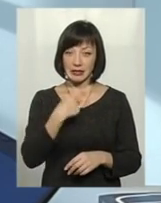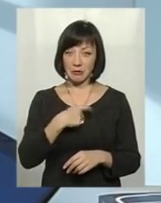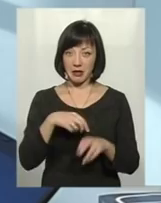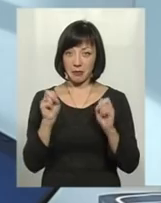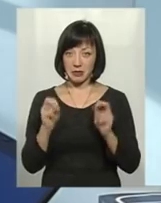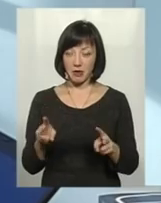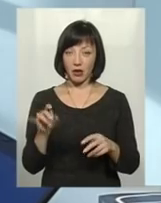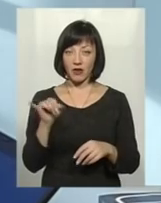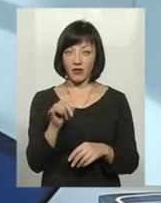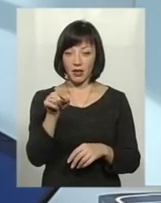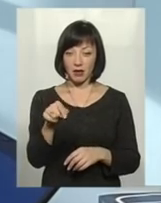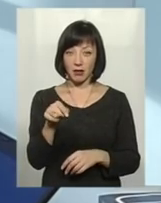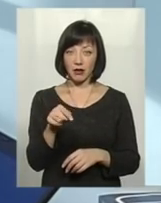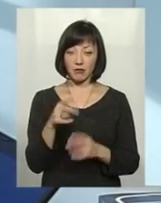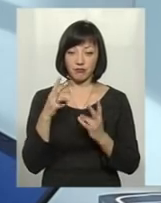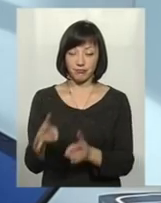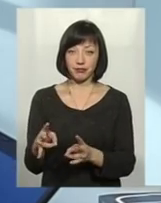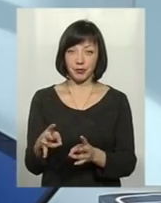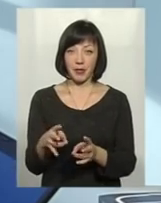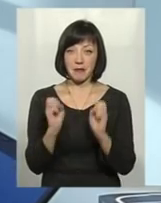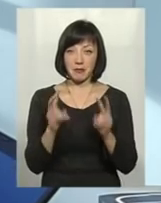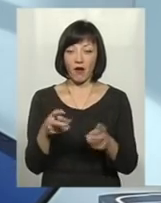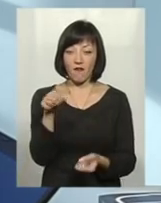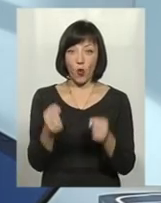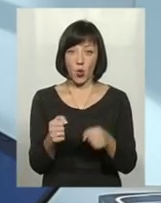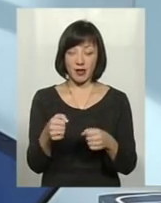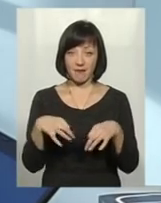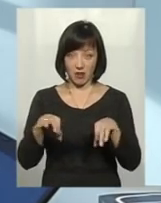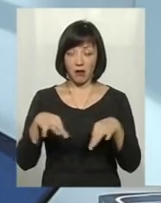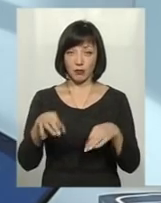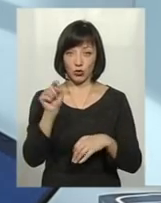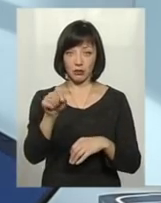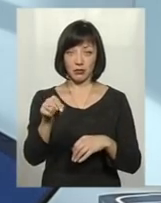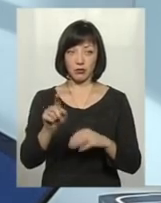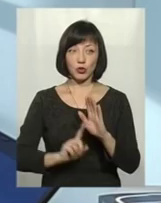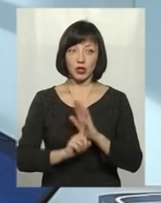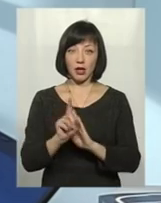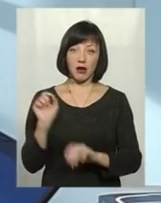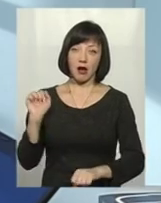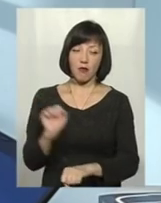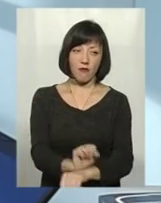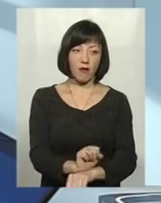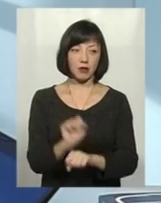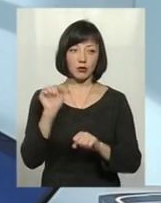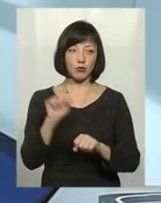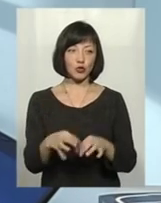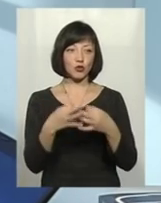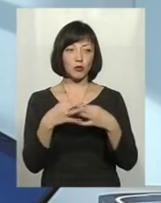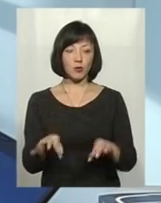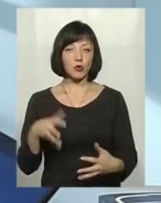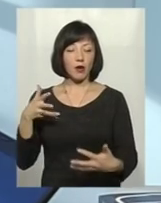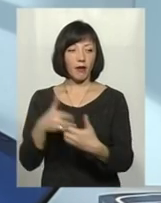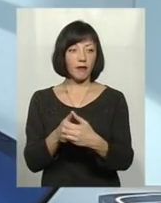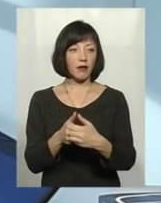на небезпеку, ви наражаєте на небезпеку водіїв транспортних засобів, які там, починаючи різко гальмувати, можуть допустити